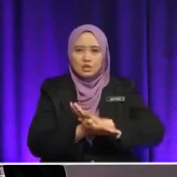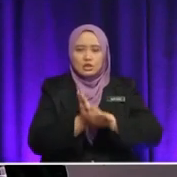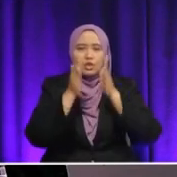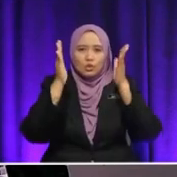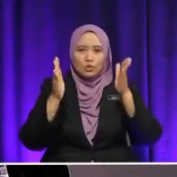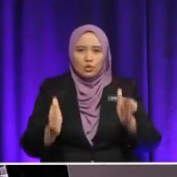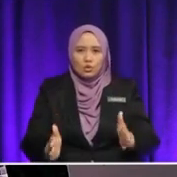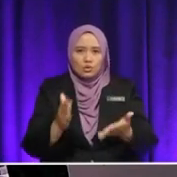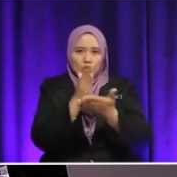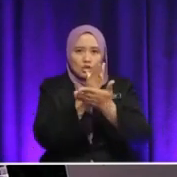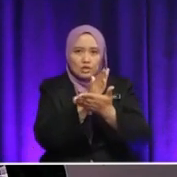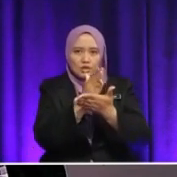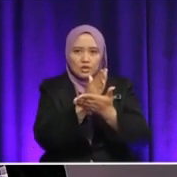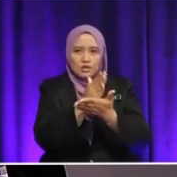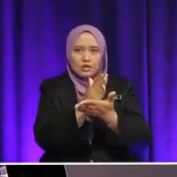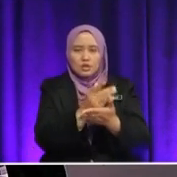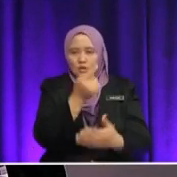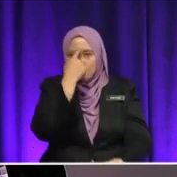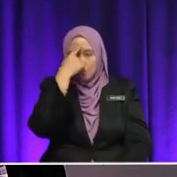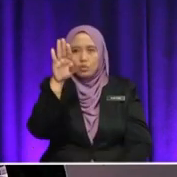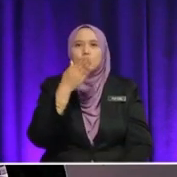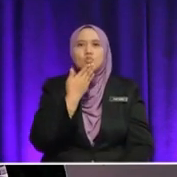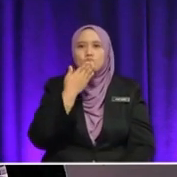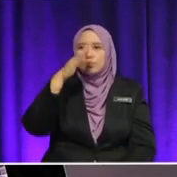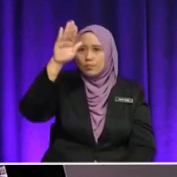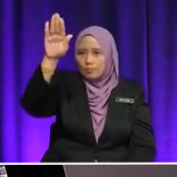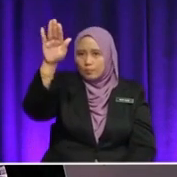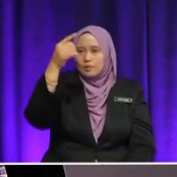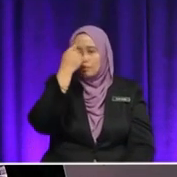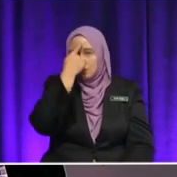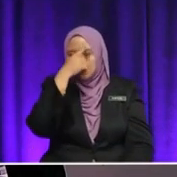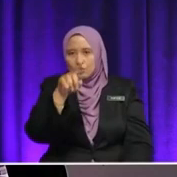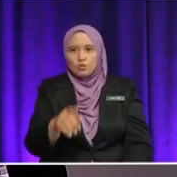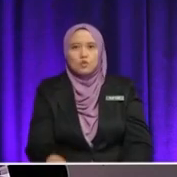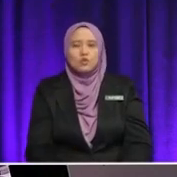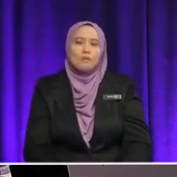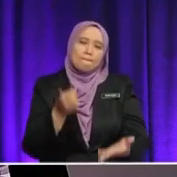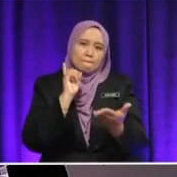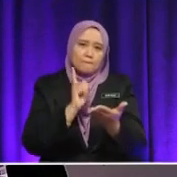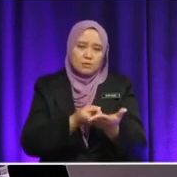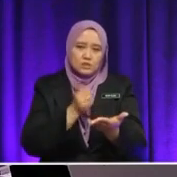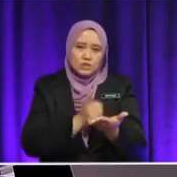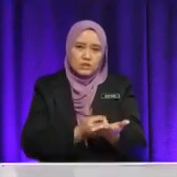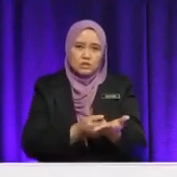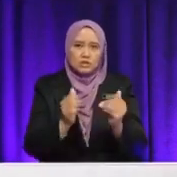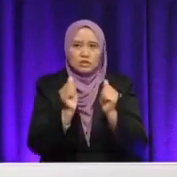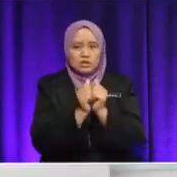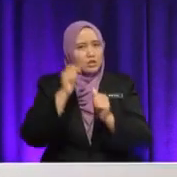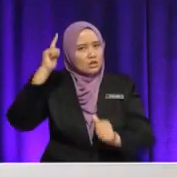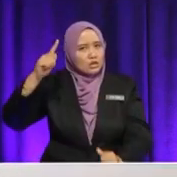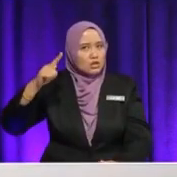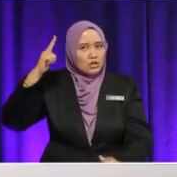cukup lama dapat suare B apel hasrat tungku dalam final Raya ke depan oke